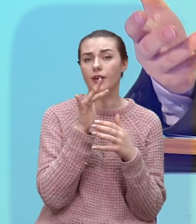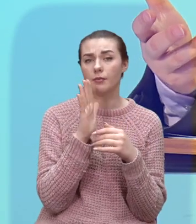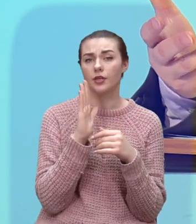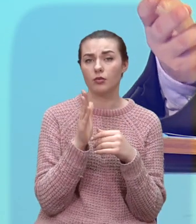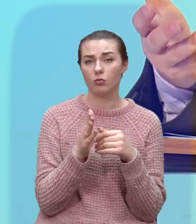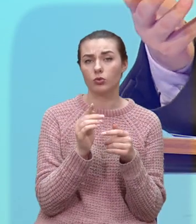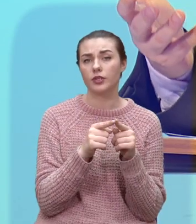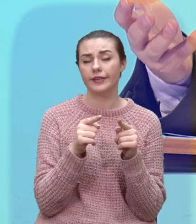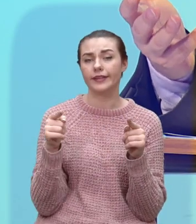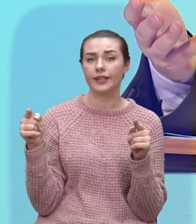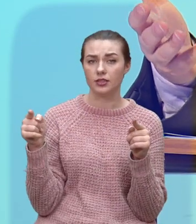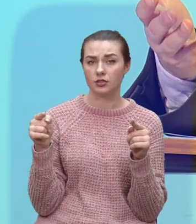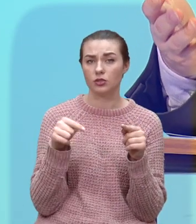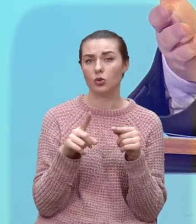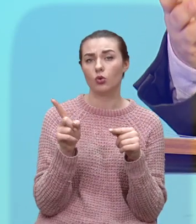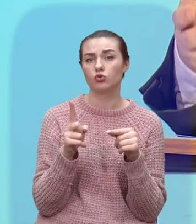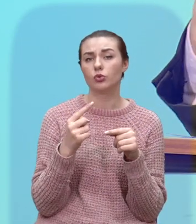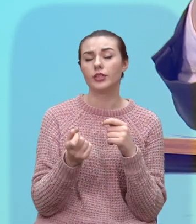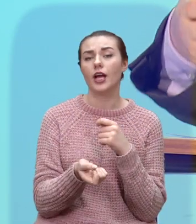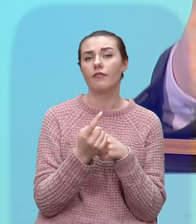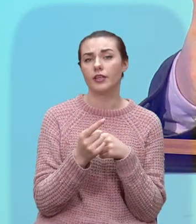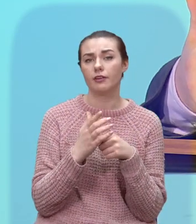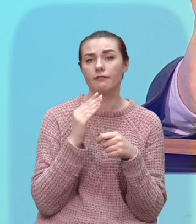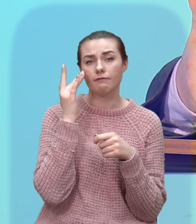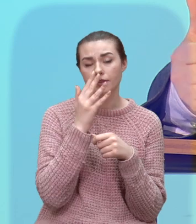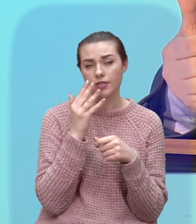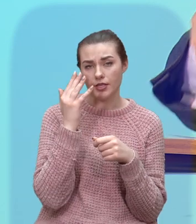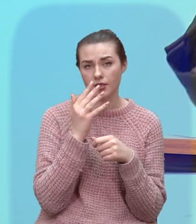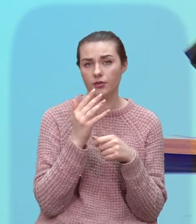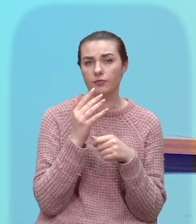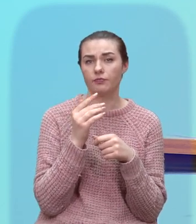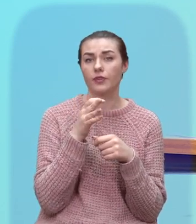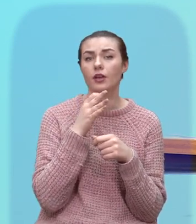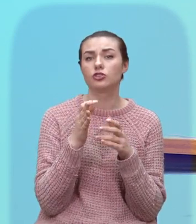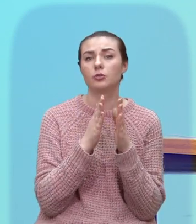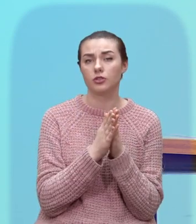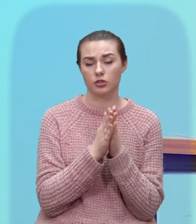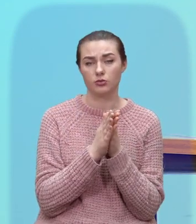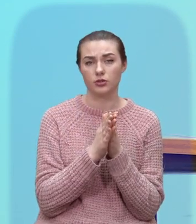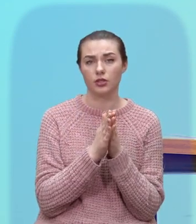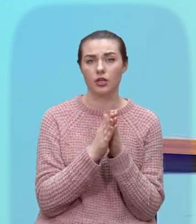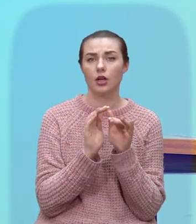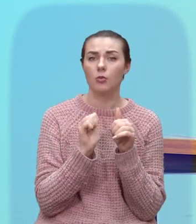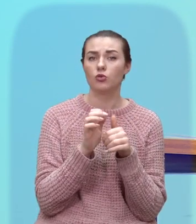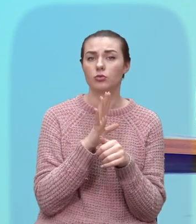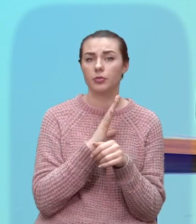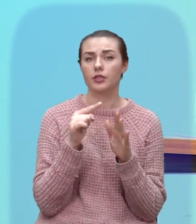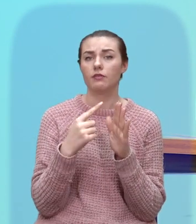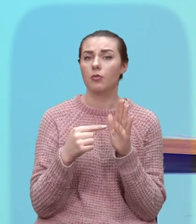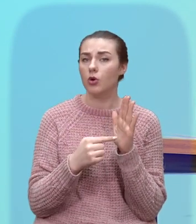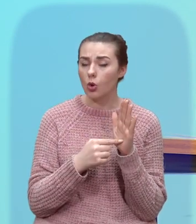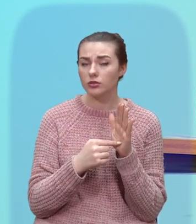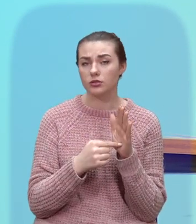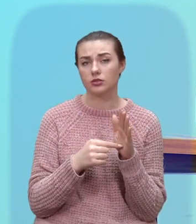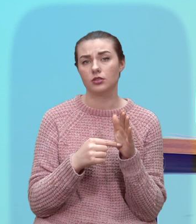вообще будет длиться то что явлено введение скажите пожалуйста может быть